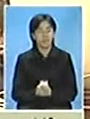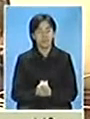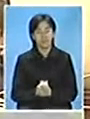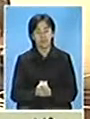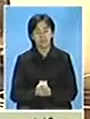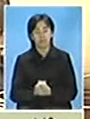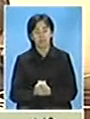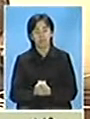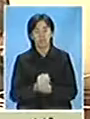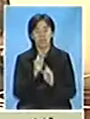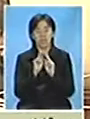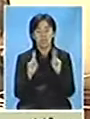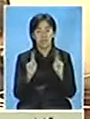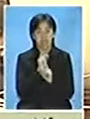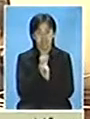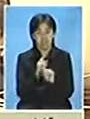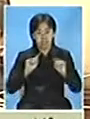รมการตามวงเล็บ5